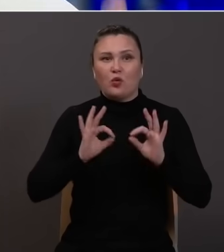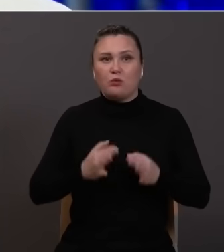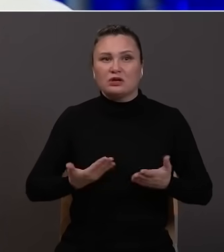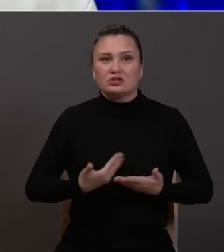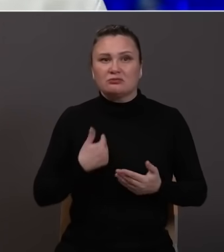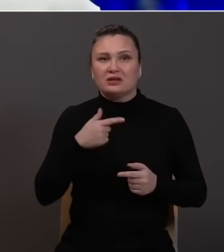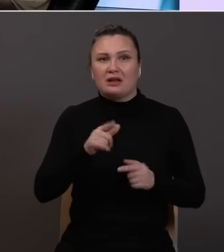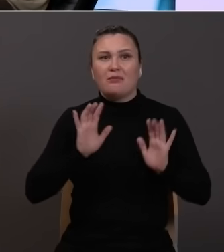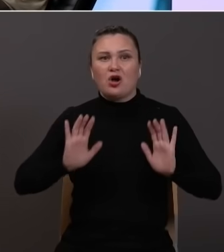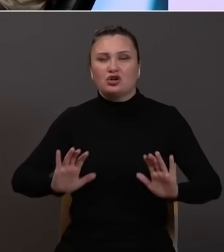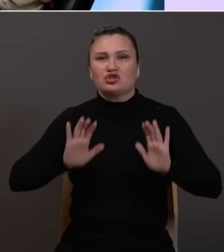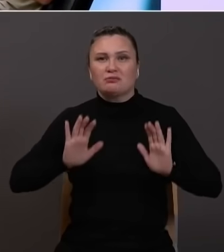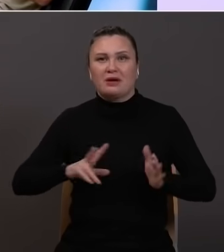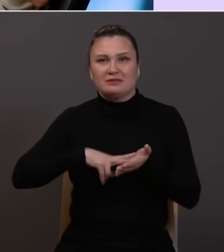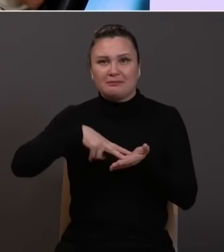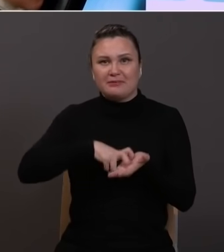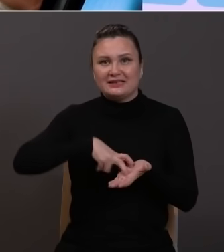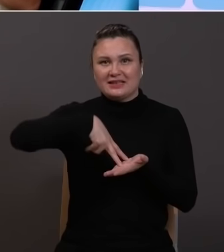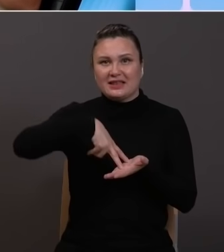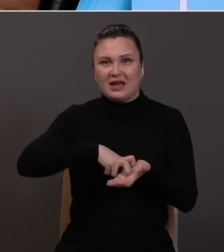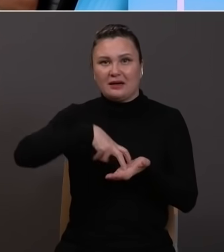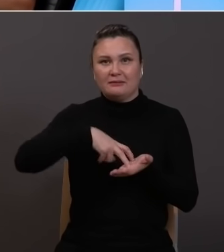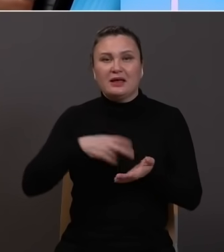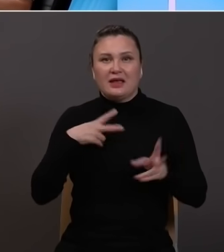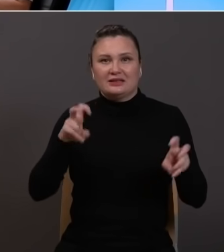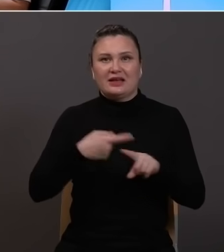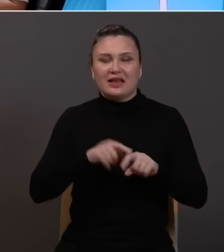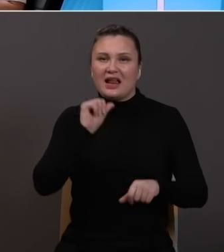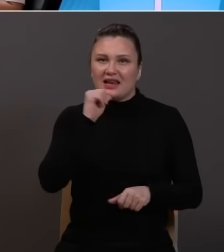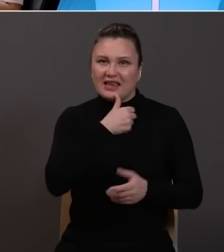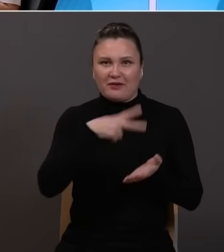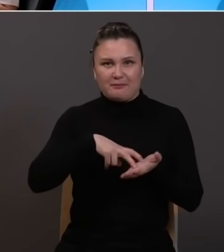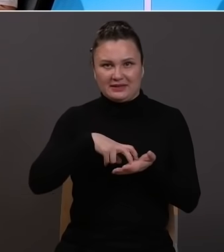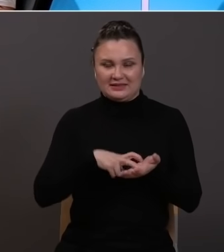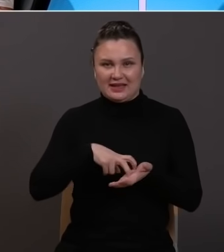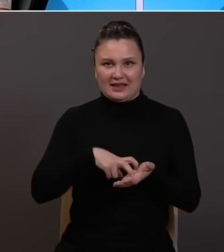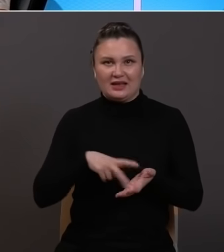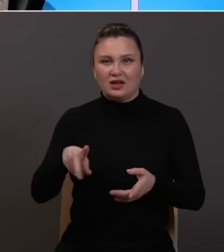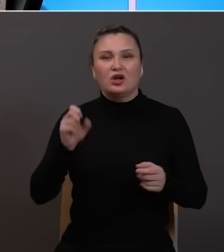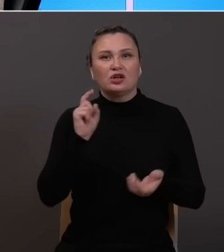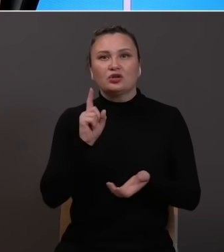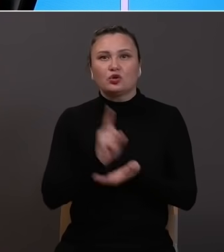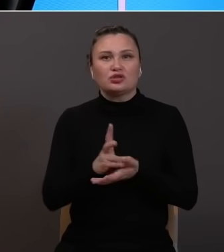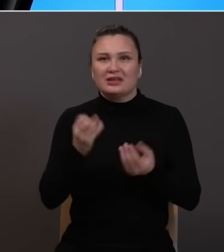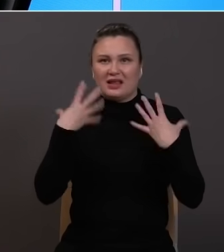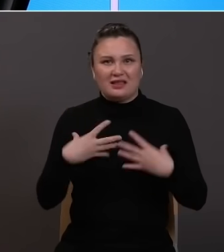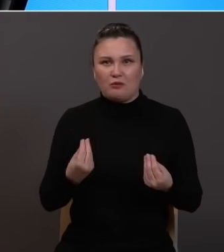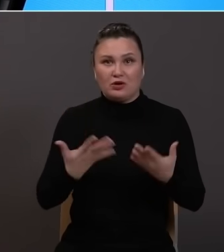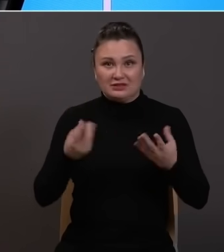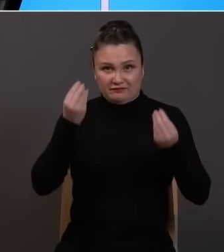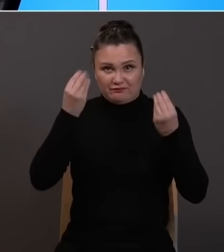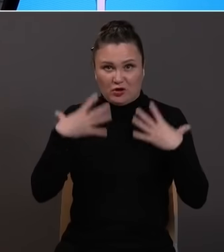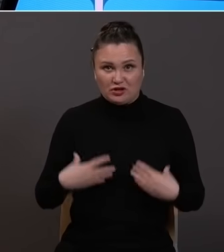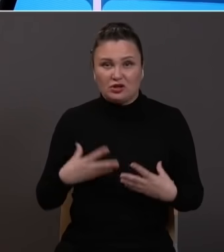есть мы там отжимаемся, приседаем, но это такие, знаете, я называю это ленивые приседания. Ты должен не намокнуть. То есть, если ты